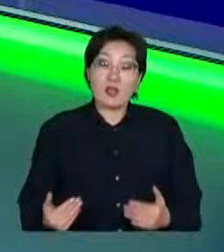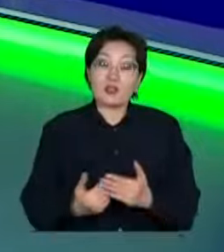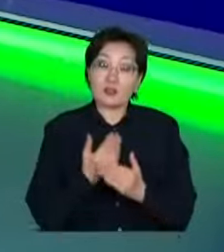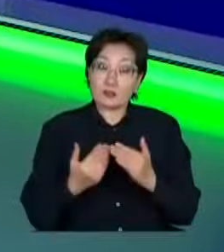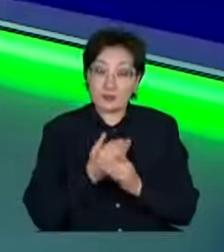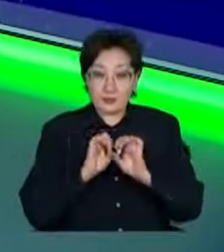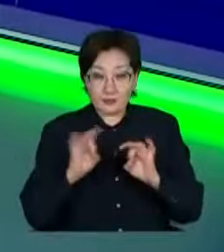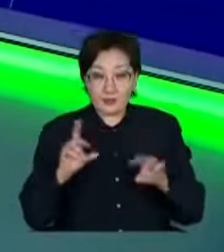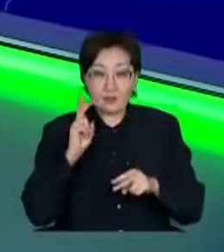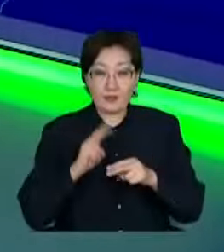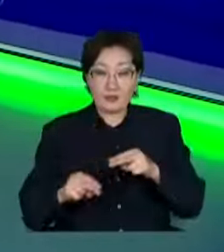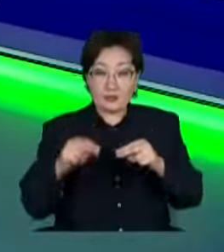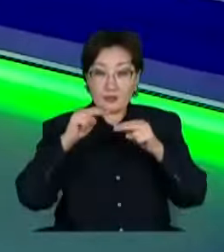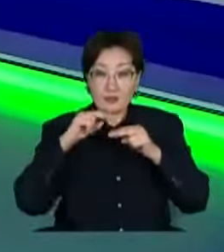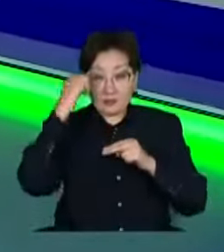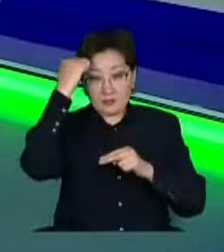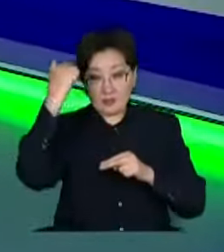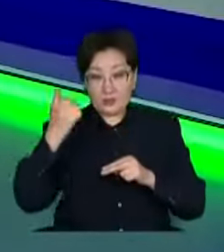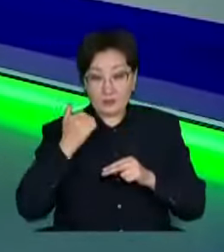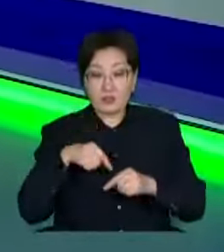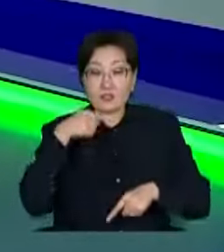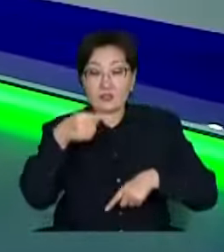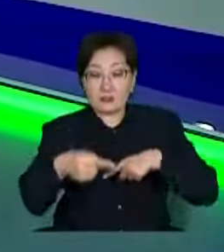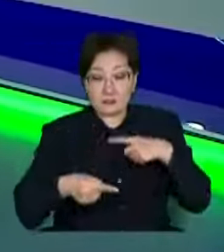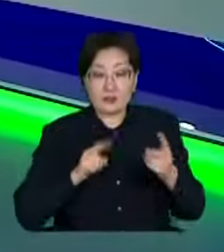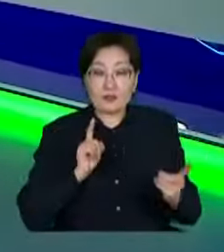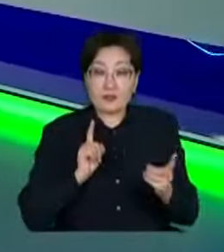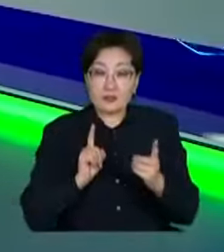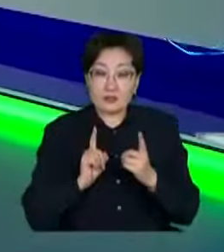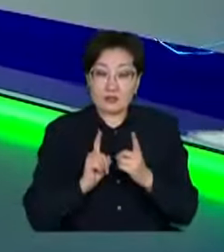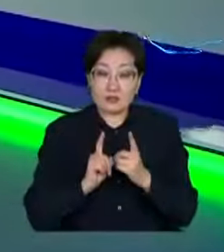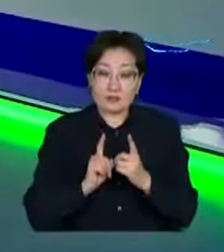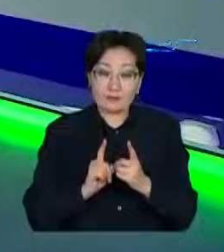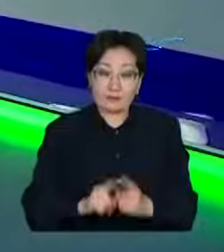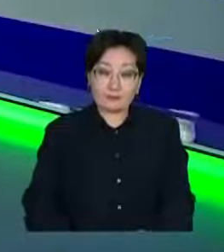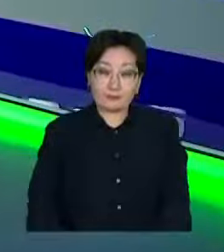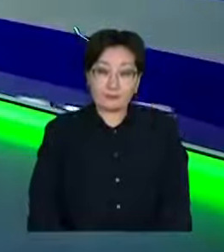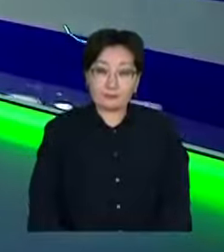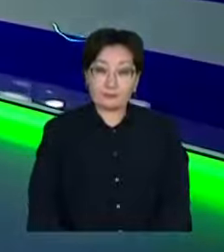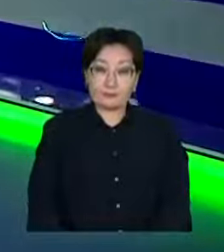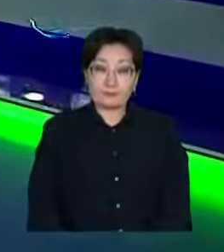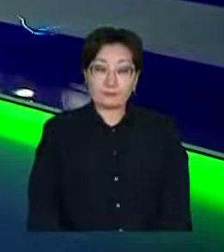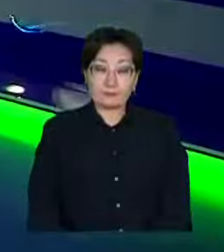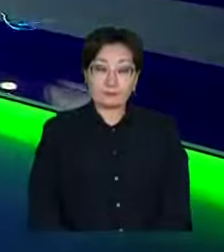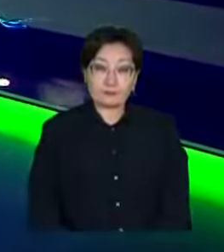Осымен бүгінге айтарымыз тәмәміз, өздеріңізбен қоштасамыз. Алматы телеарнасынан жаңалықтарды бірінші болып тамашалаңыз.